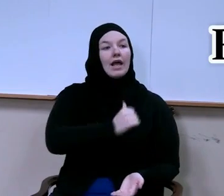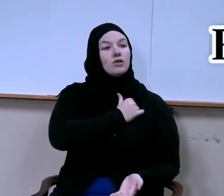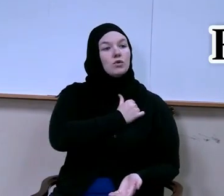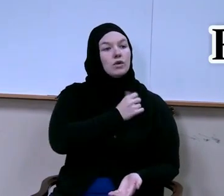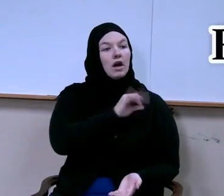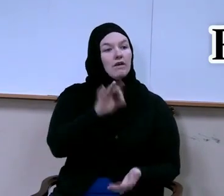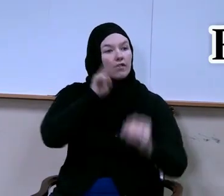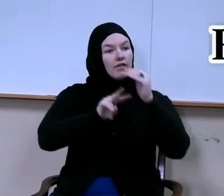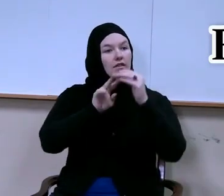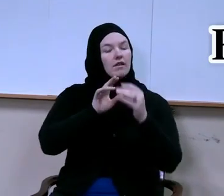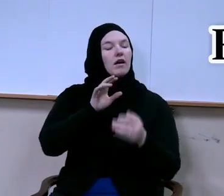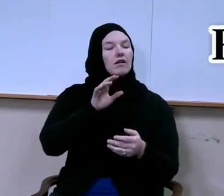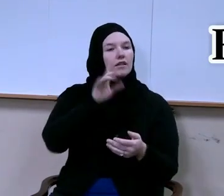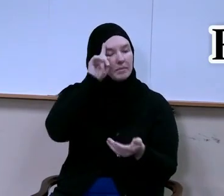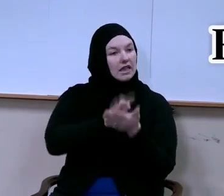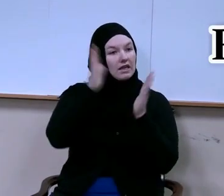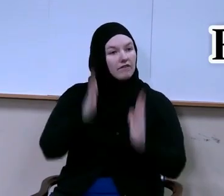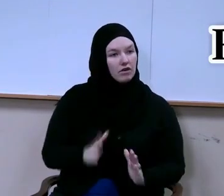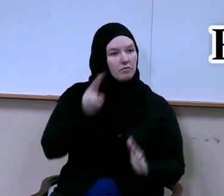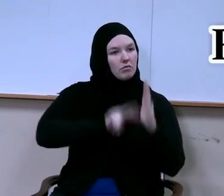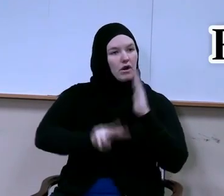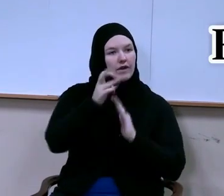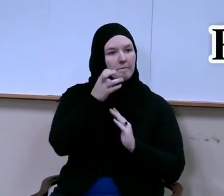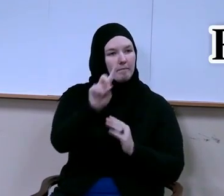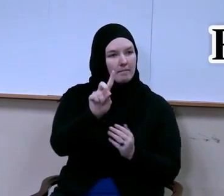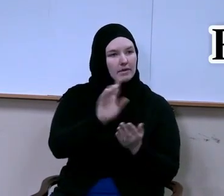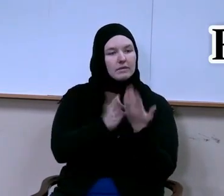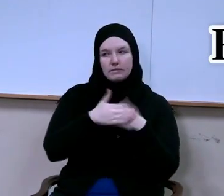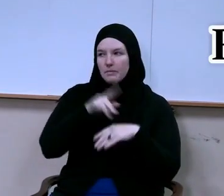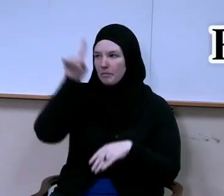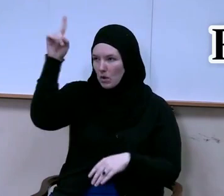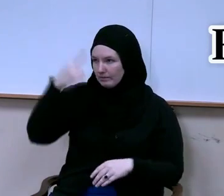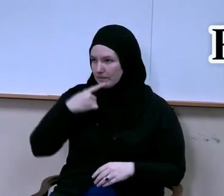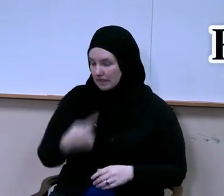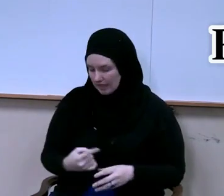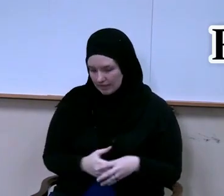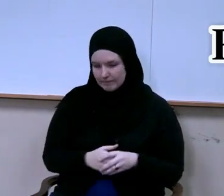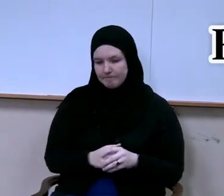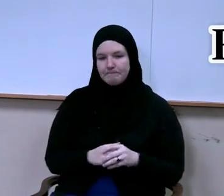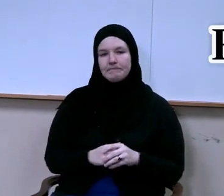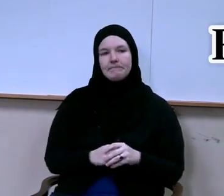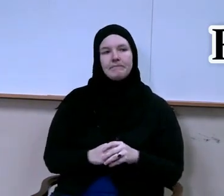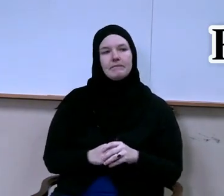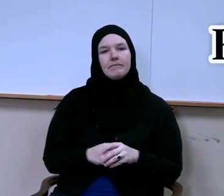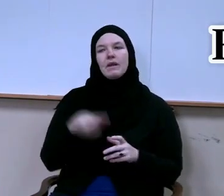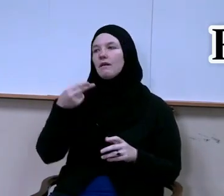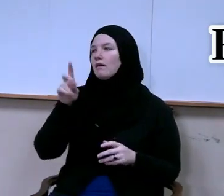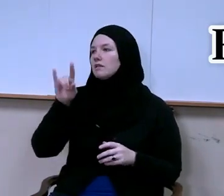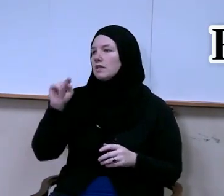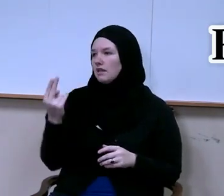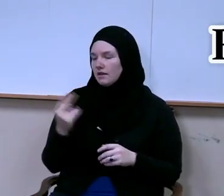believer in a hadith in which he says, عَجَبًا لِأَمْرِ الْمُؤْمِنِ إِنَّ أَمْرَهُ كُلَّهُ لَهُ